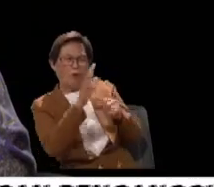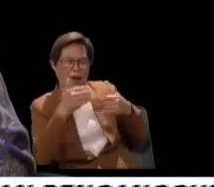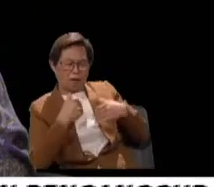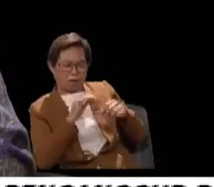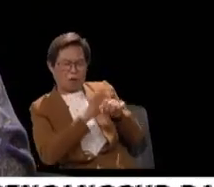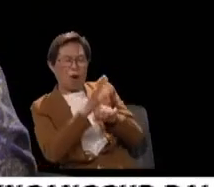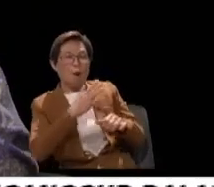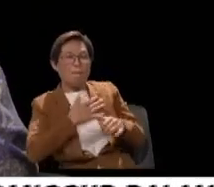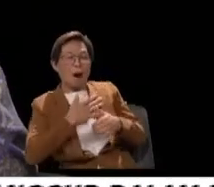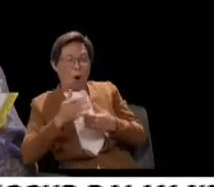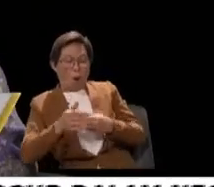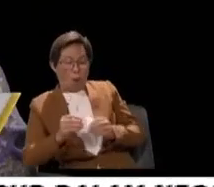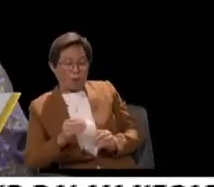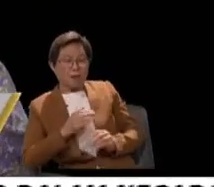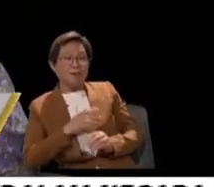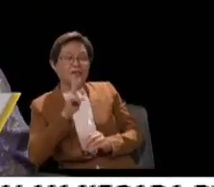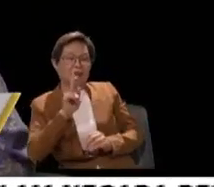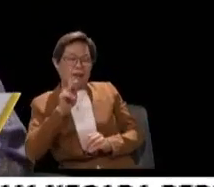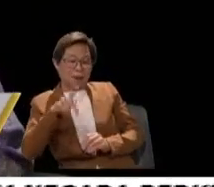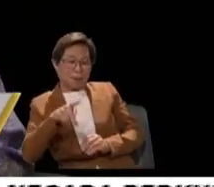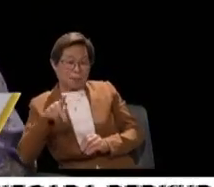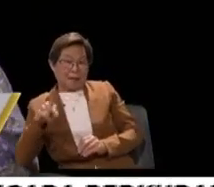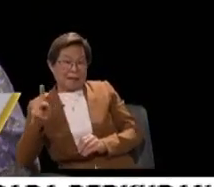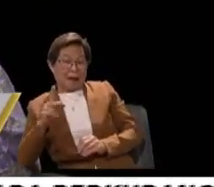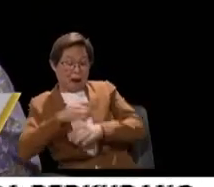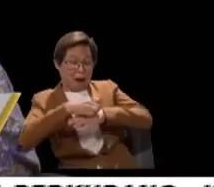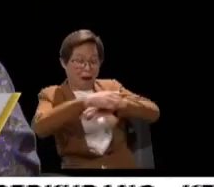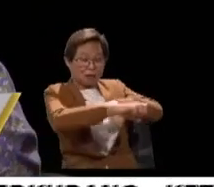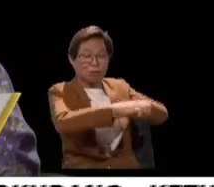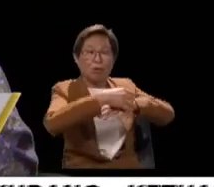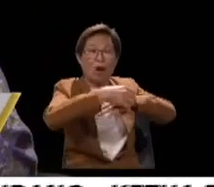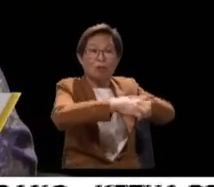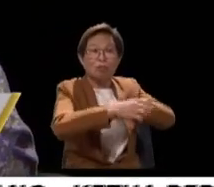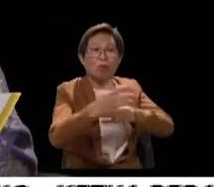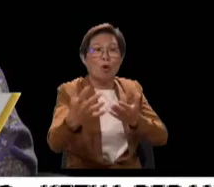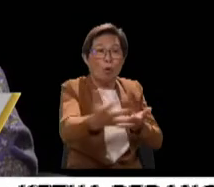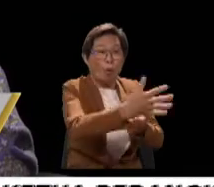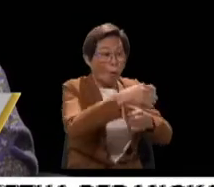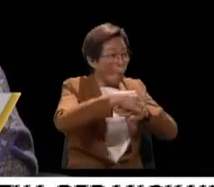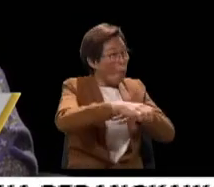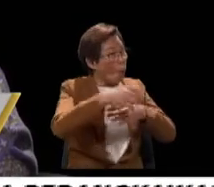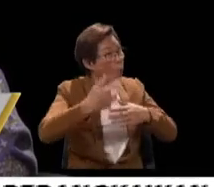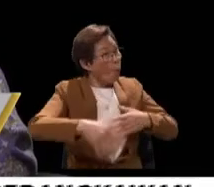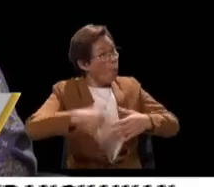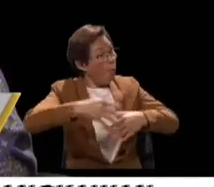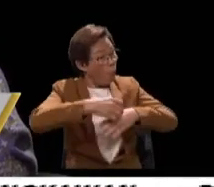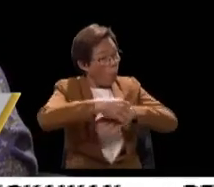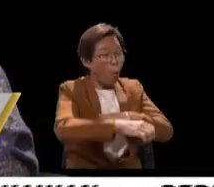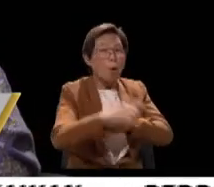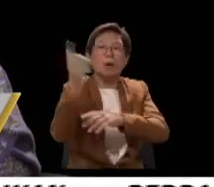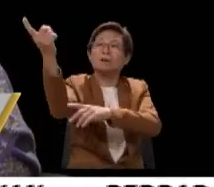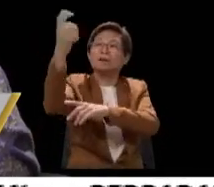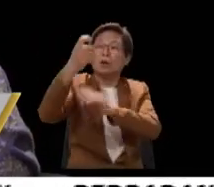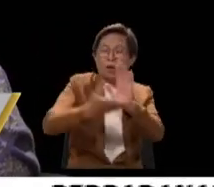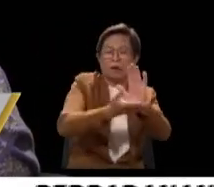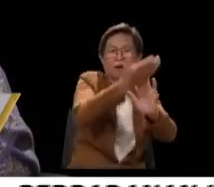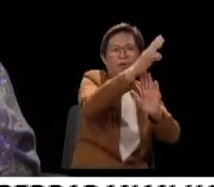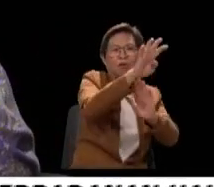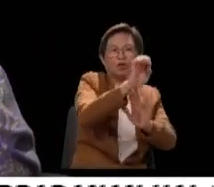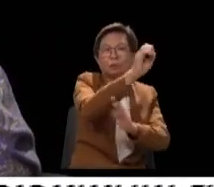ini mencatit apa ni eksport a revenue yang tinggi ya kalau sawit aje naik by